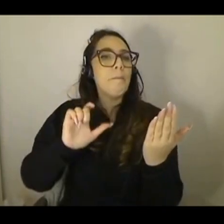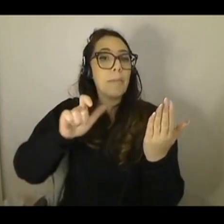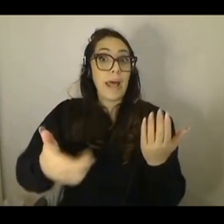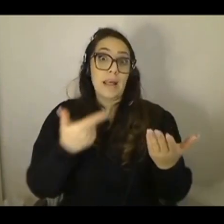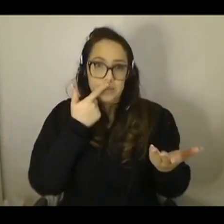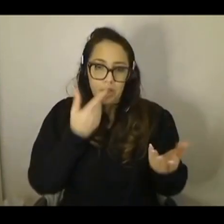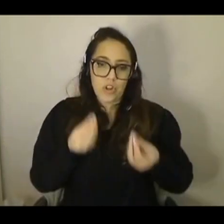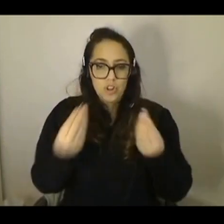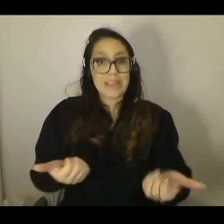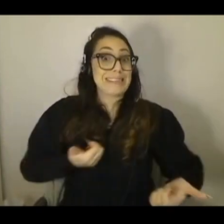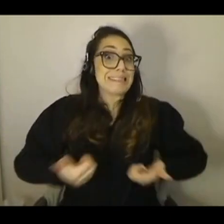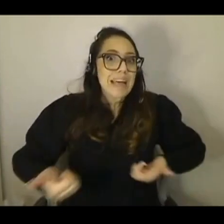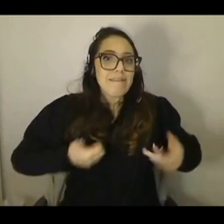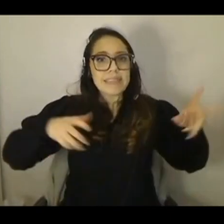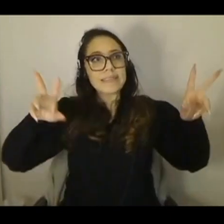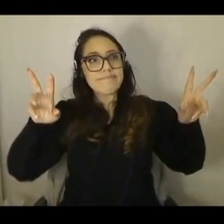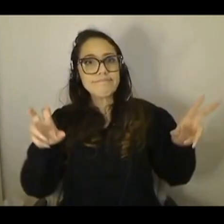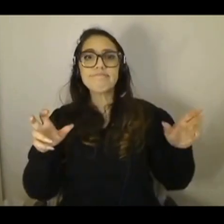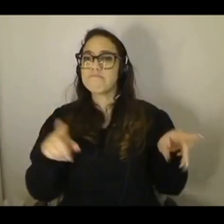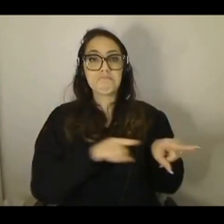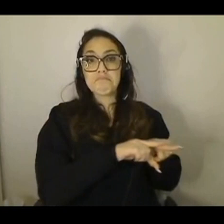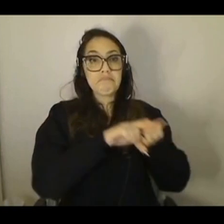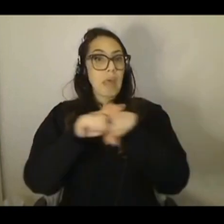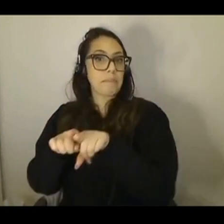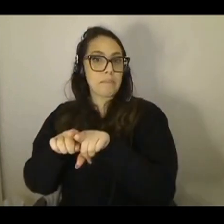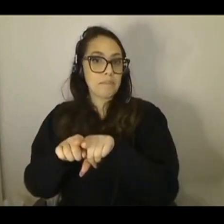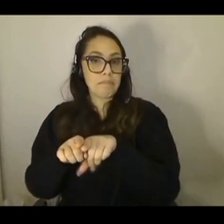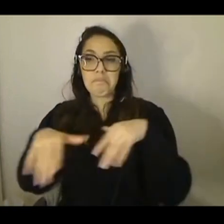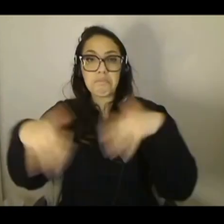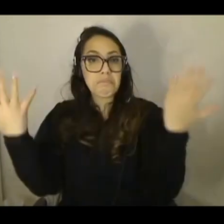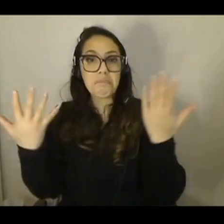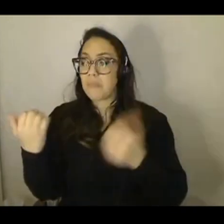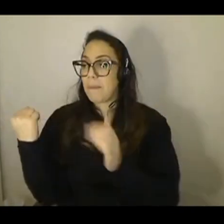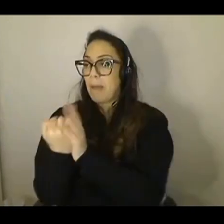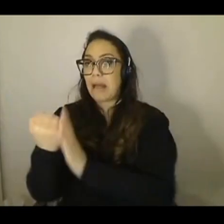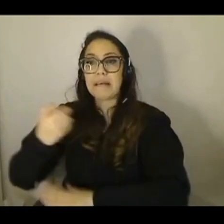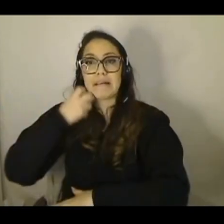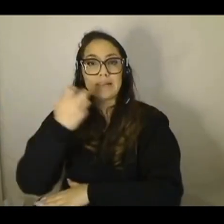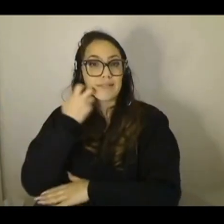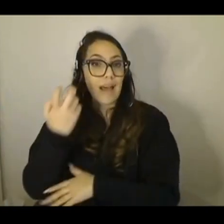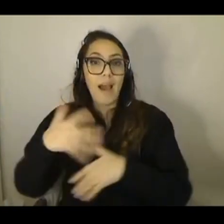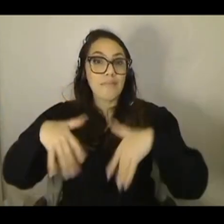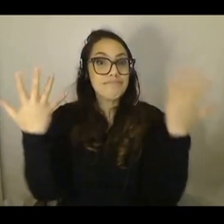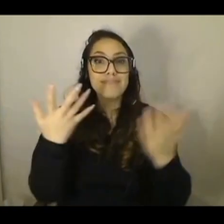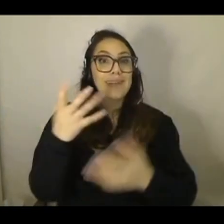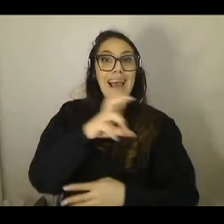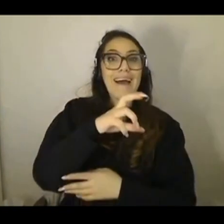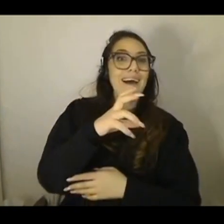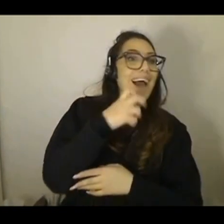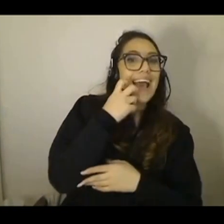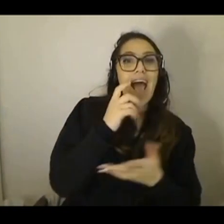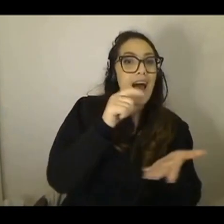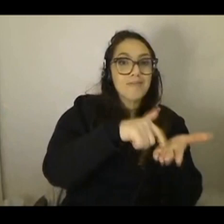prestation qui va être similaire, quel que soit l'opérateur ferroviaire et quelle que soit la gare que vous allez être amené à